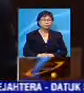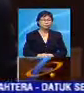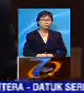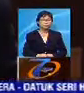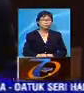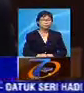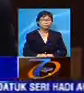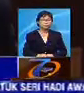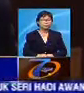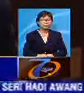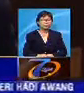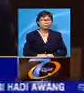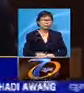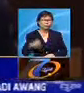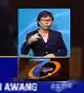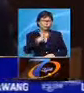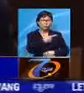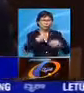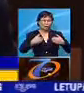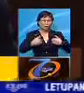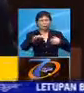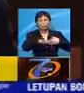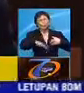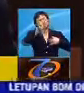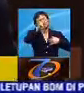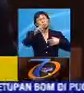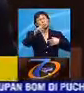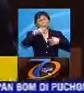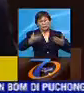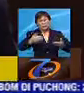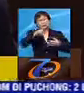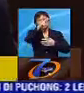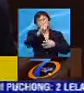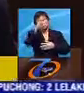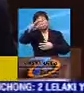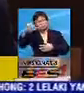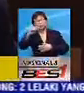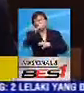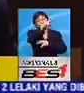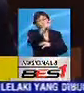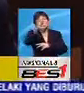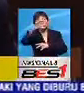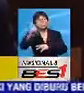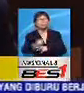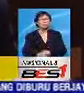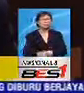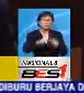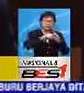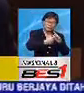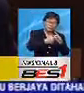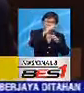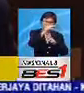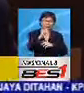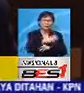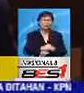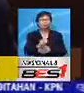th for locals We have about 20 companies startups and medium